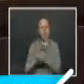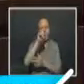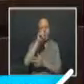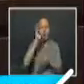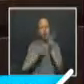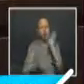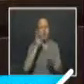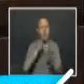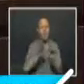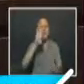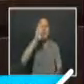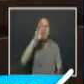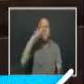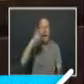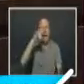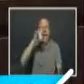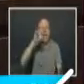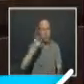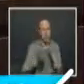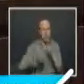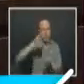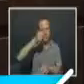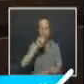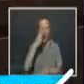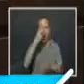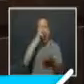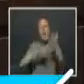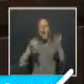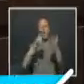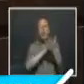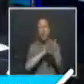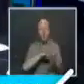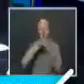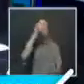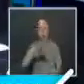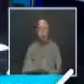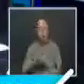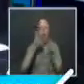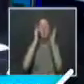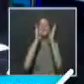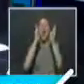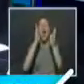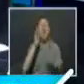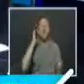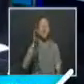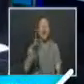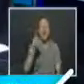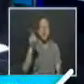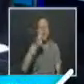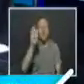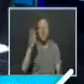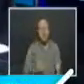שופטי בגץ לא ראו פסול בזה שהאיש הנבזה הזה, בנימין